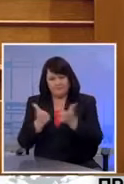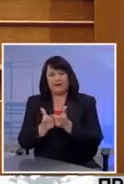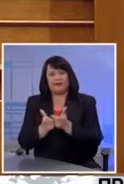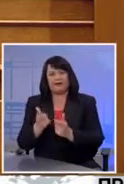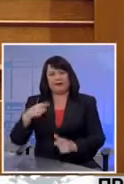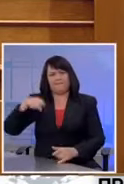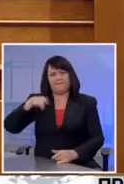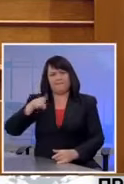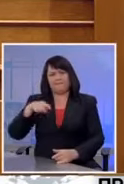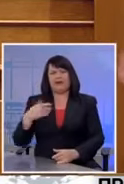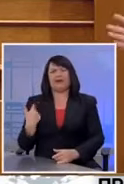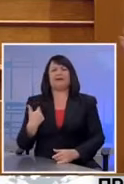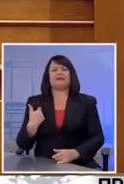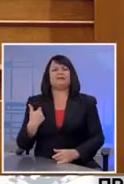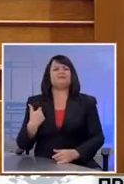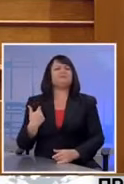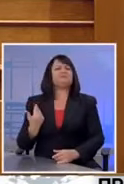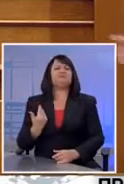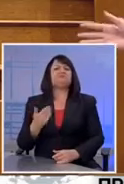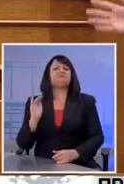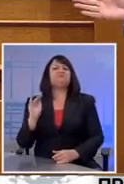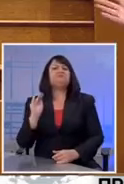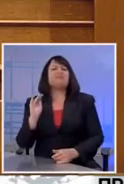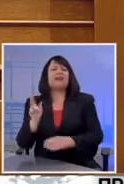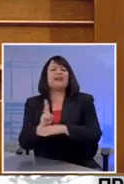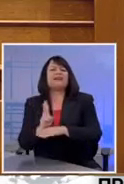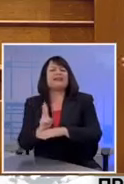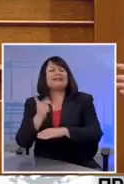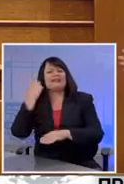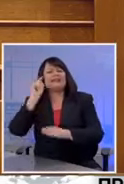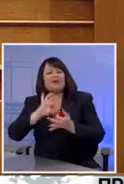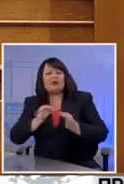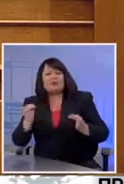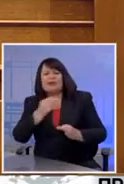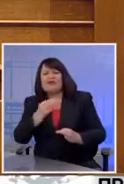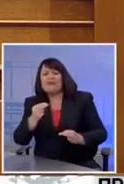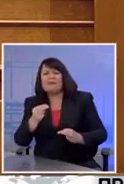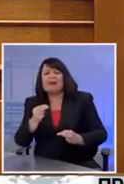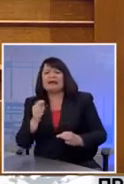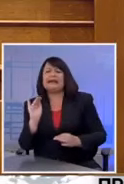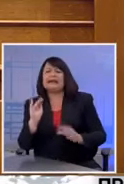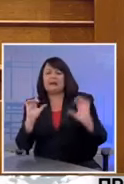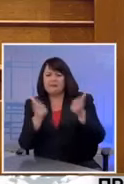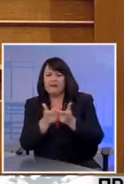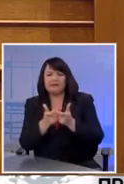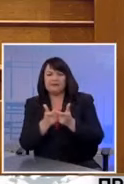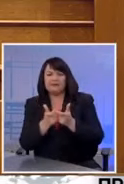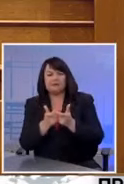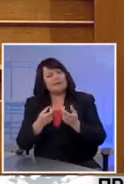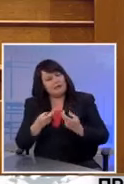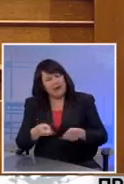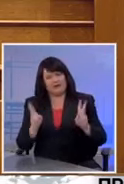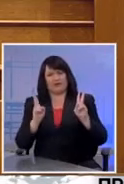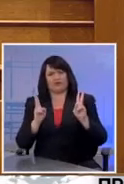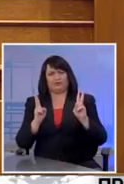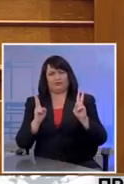τελευταίες μέρες για κάποιο ένταμα σύλληψης. Δεν γνωρίζω τη λεπτομέρεια της υπόθεσης. Αφέθηκε